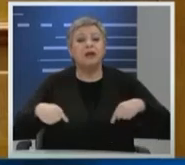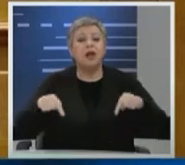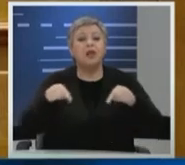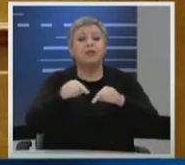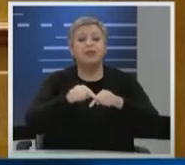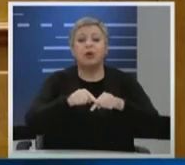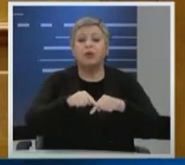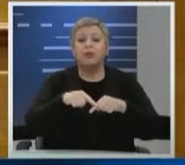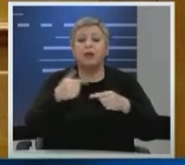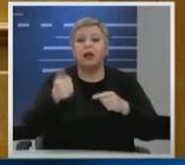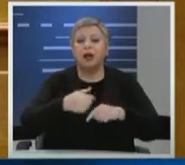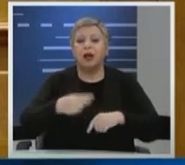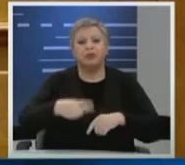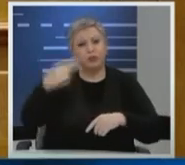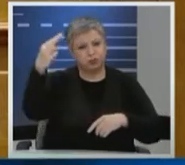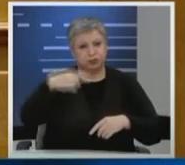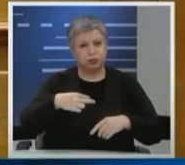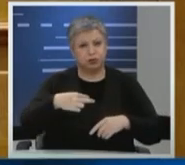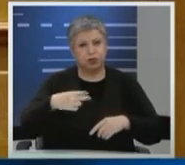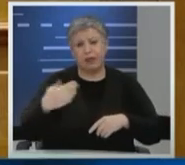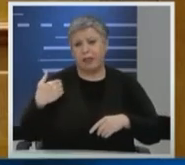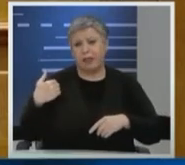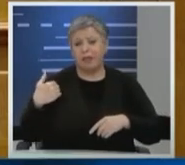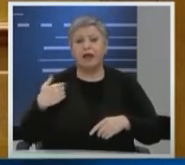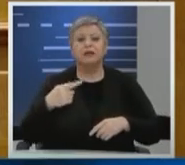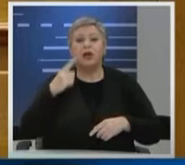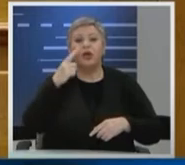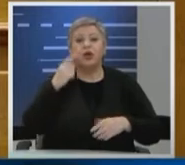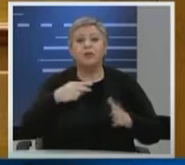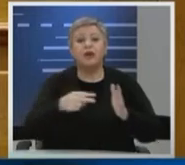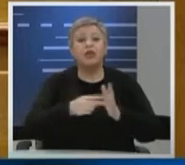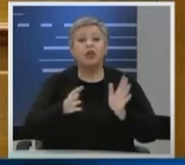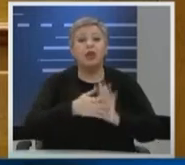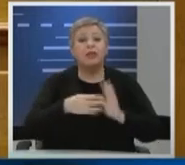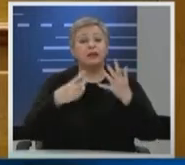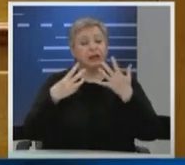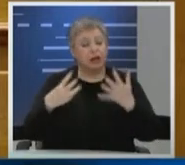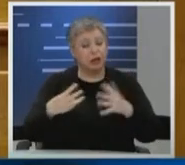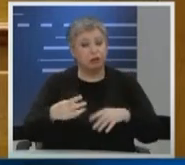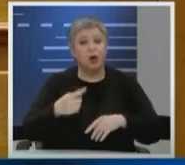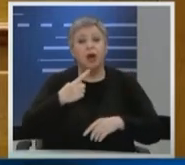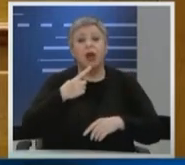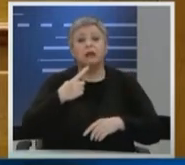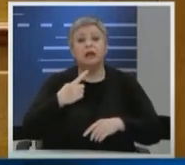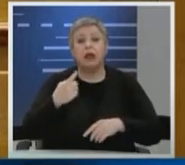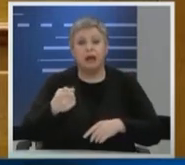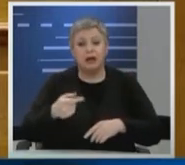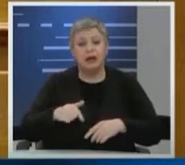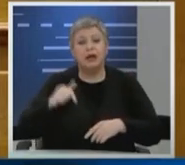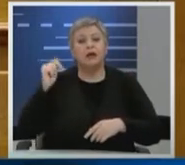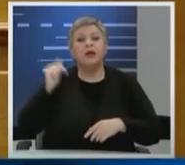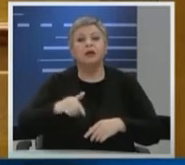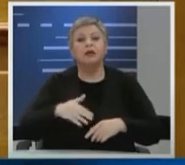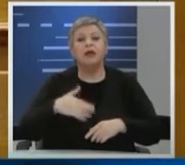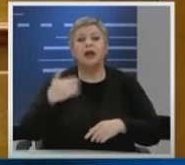Επιτροπής για την Ενισχυμένη Εποπτεία της Ελλάδας τον Νοέμβριο του 2018, ως αντιστάθμιμα στη μη περικοπή της προσωπικής